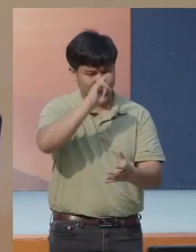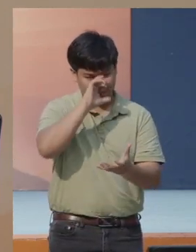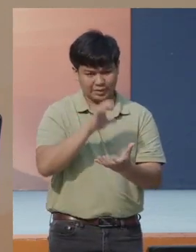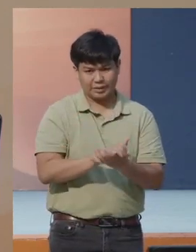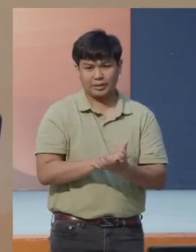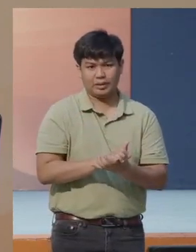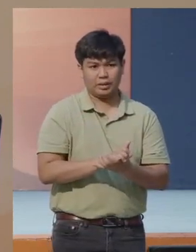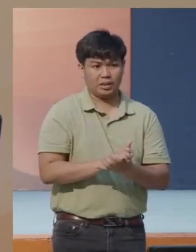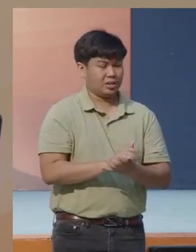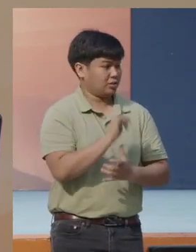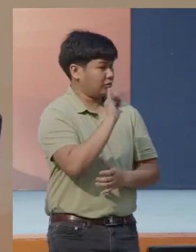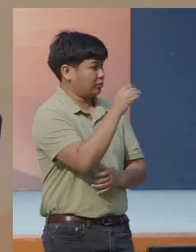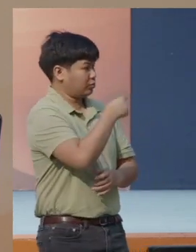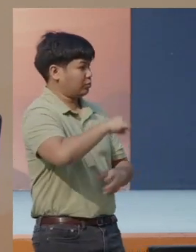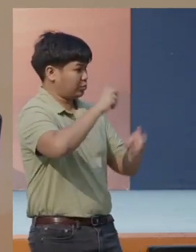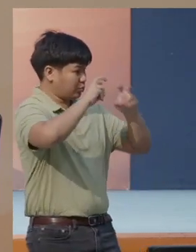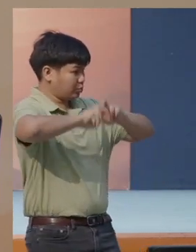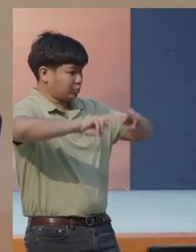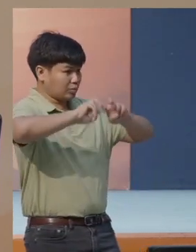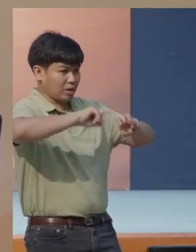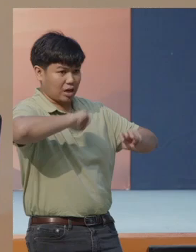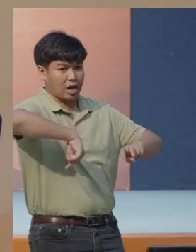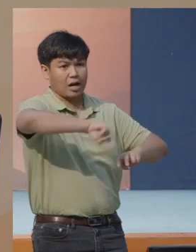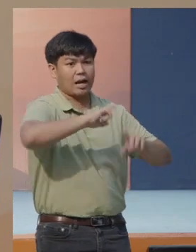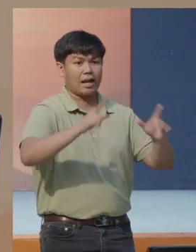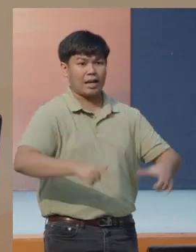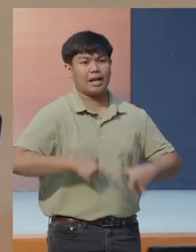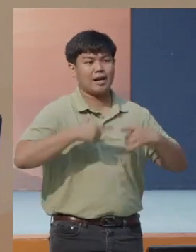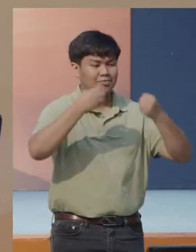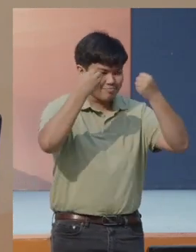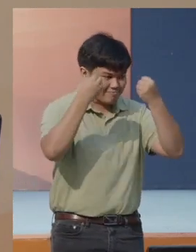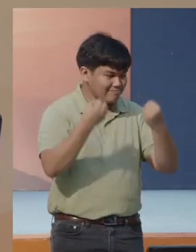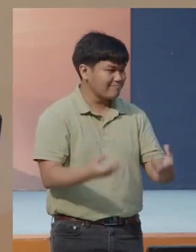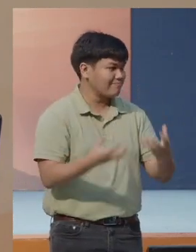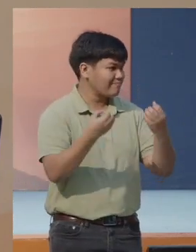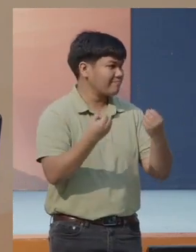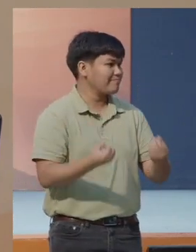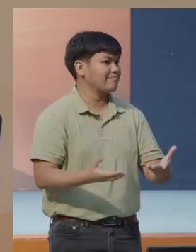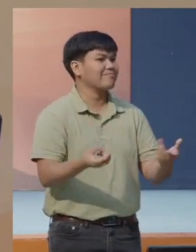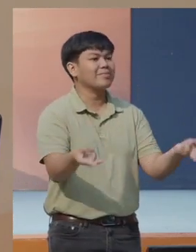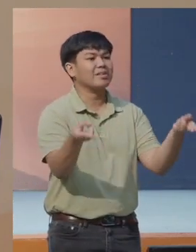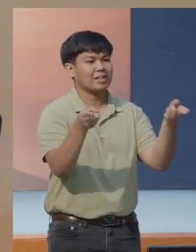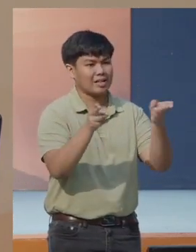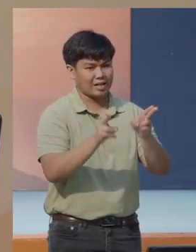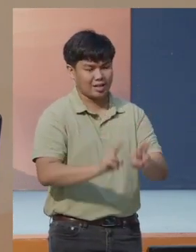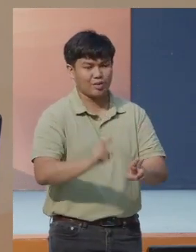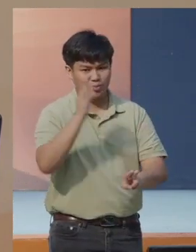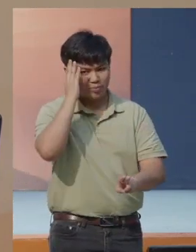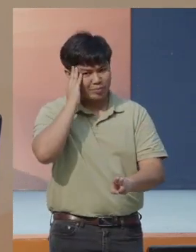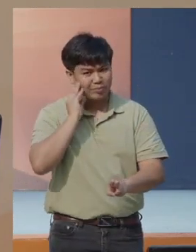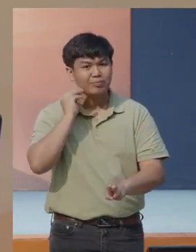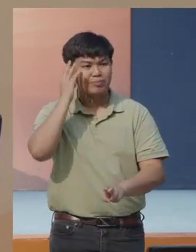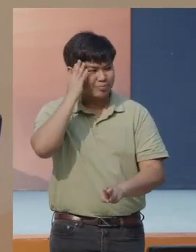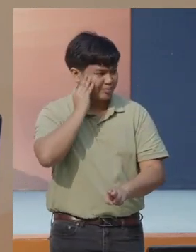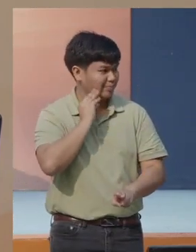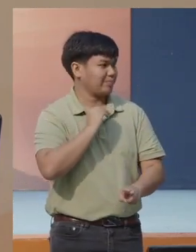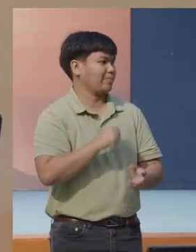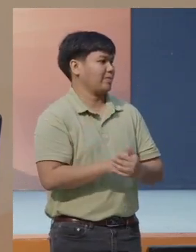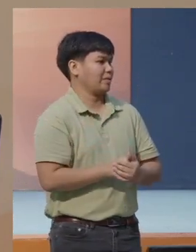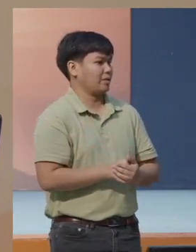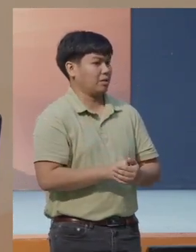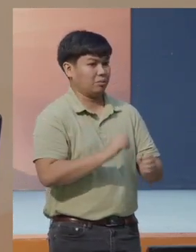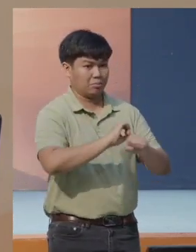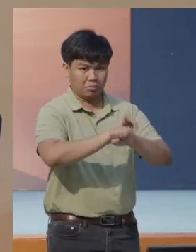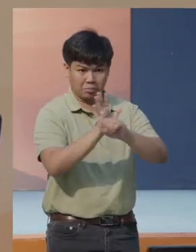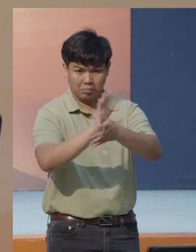kung susuriin natin sa buhay natin ngayon, marami tayong kalamidad na pinagdadaanan.